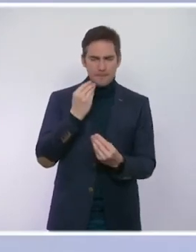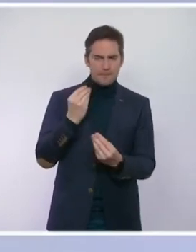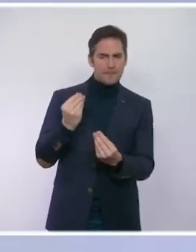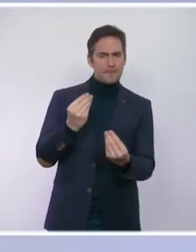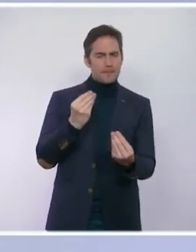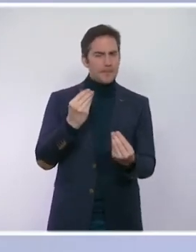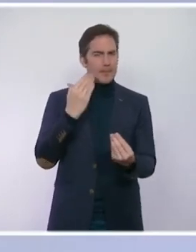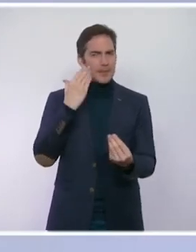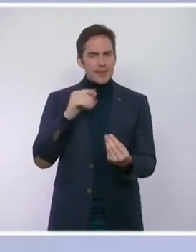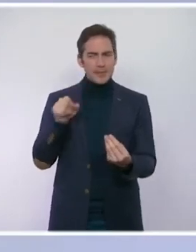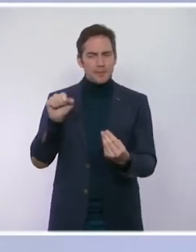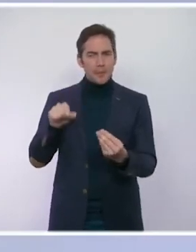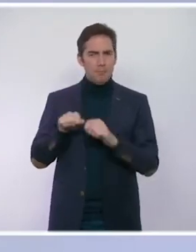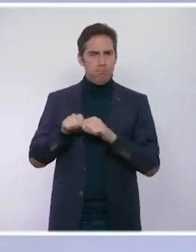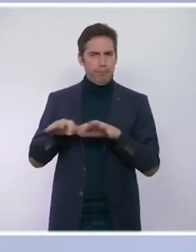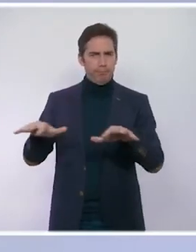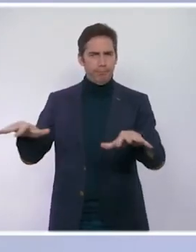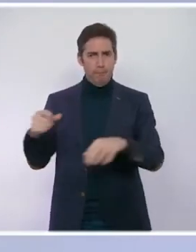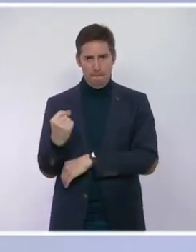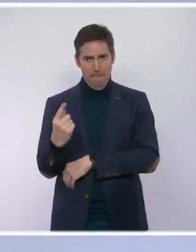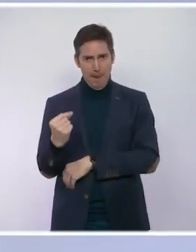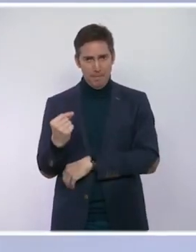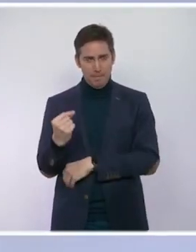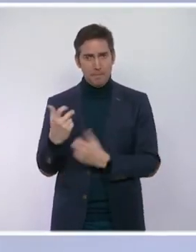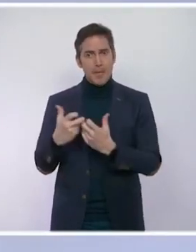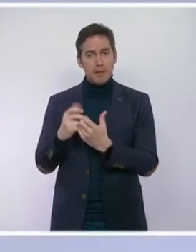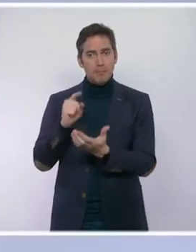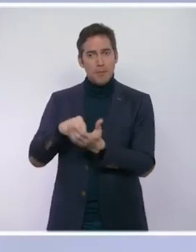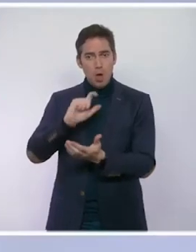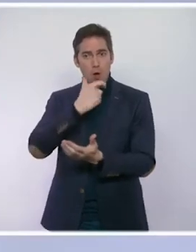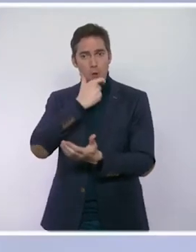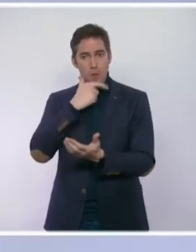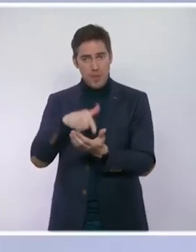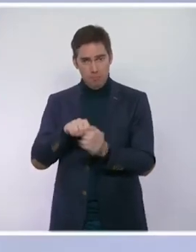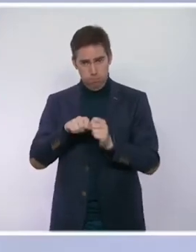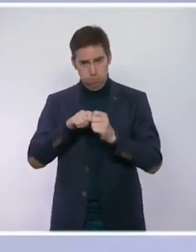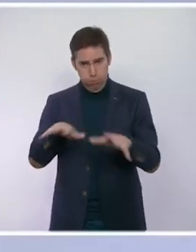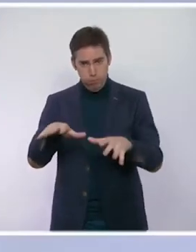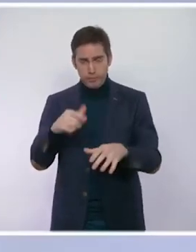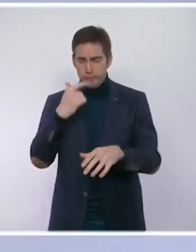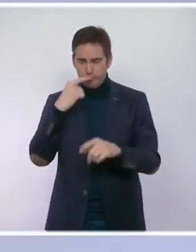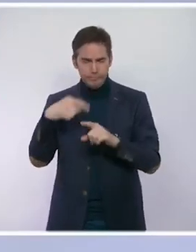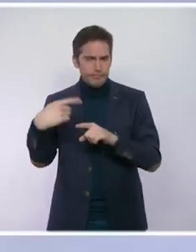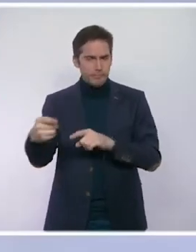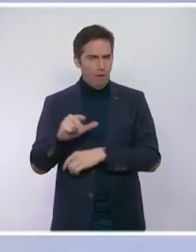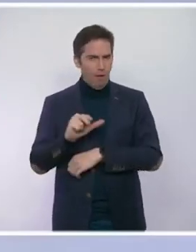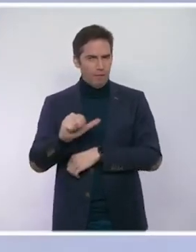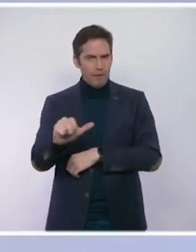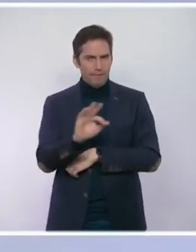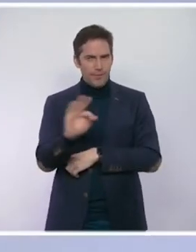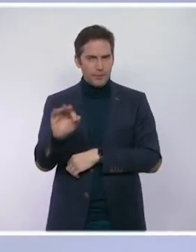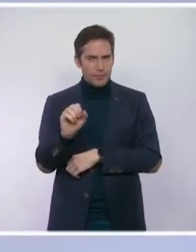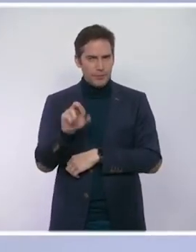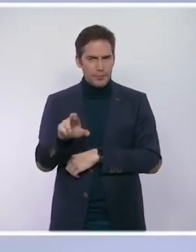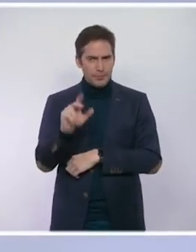s'est répandu comme une traînée de poudre dans un certain nombre de pays, notamment au Royaume-Uni, et nous savons qu'il arrivera en France. Grâce aux mesures drastiques que nous